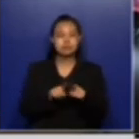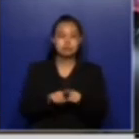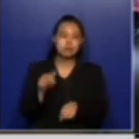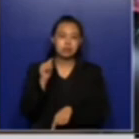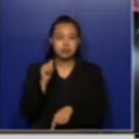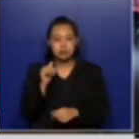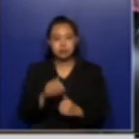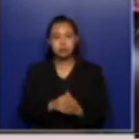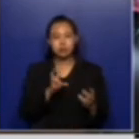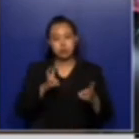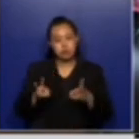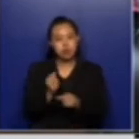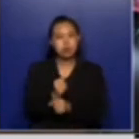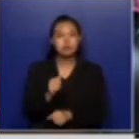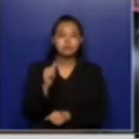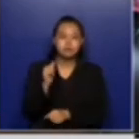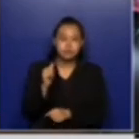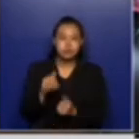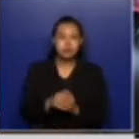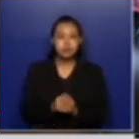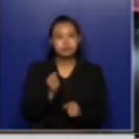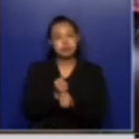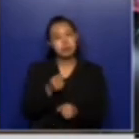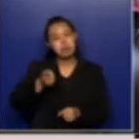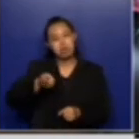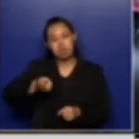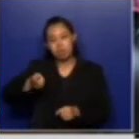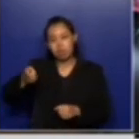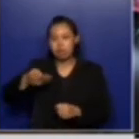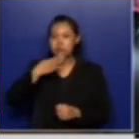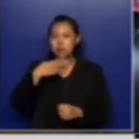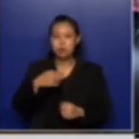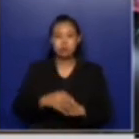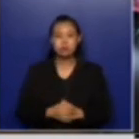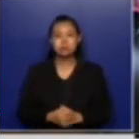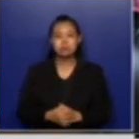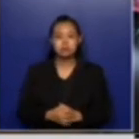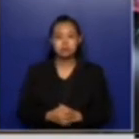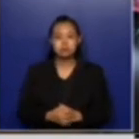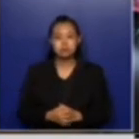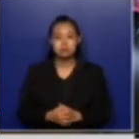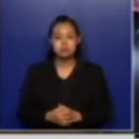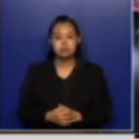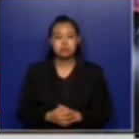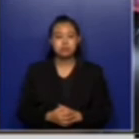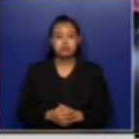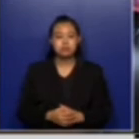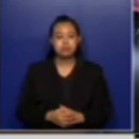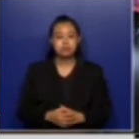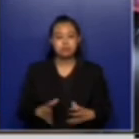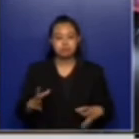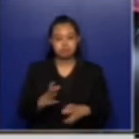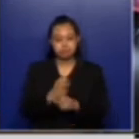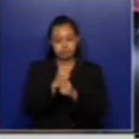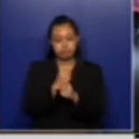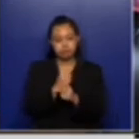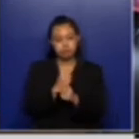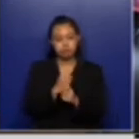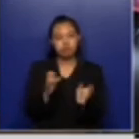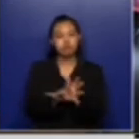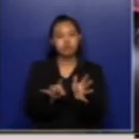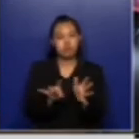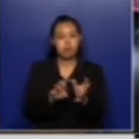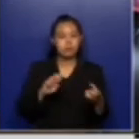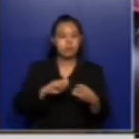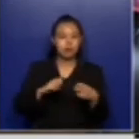วิธีการแบบเดิมพาราดามเดิมๆในที่สุดเราก็จะประสบกับปัญหาที่ม